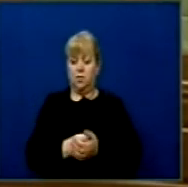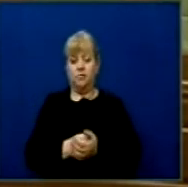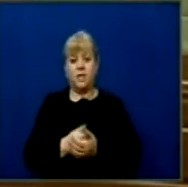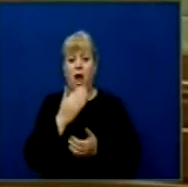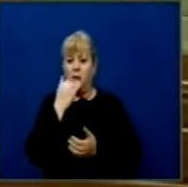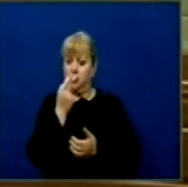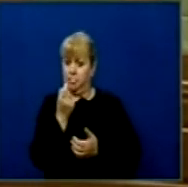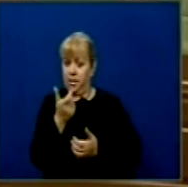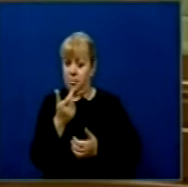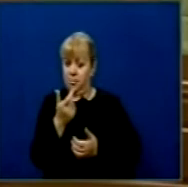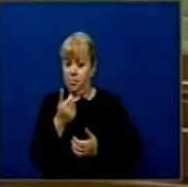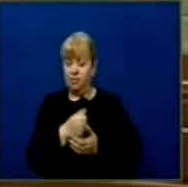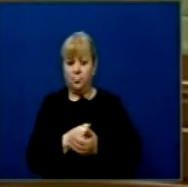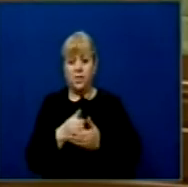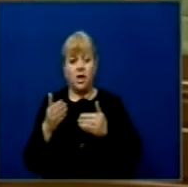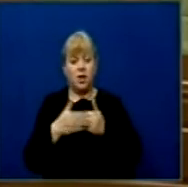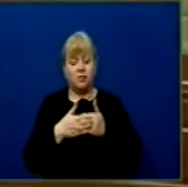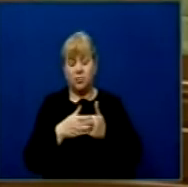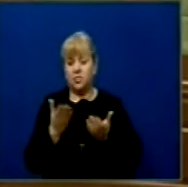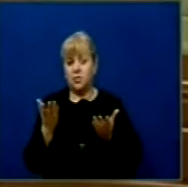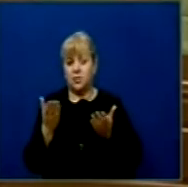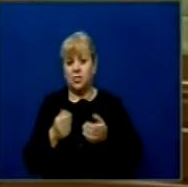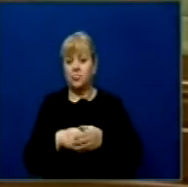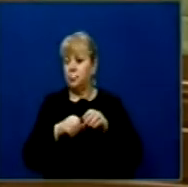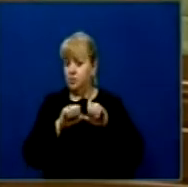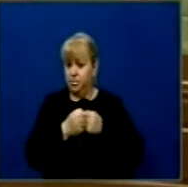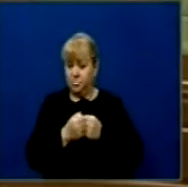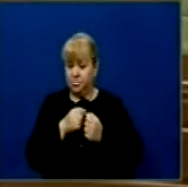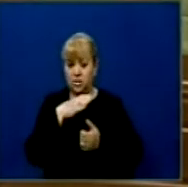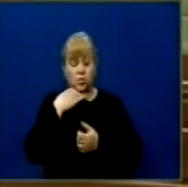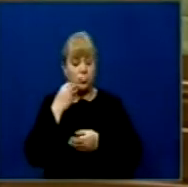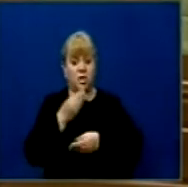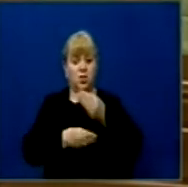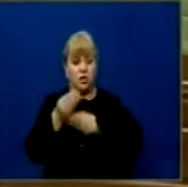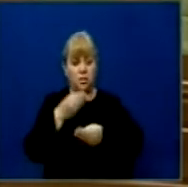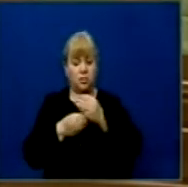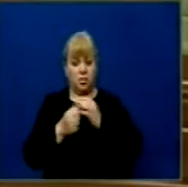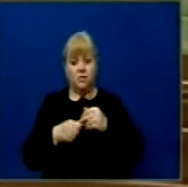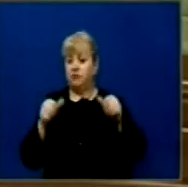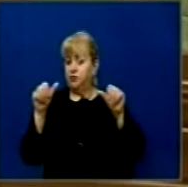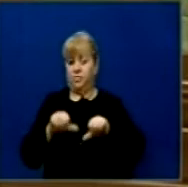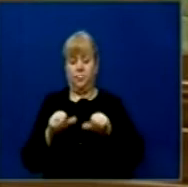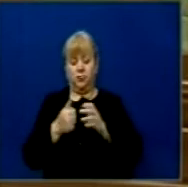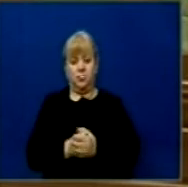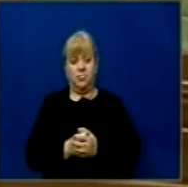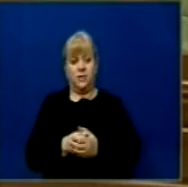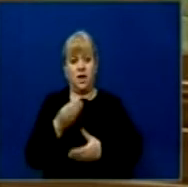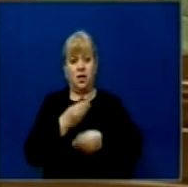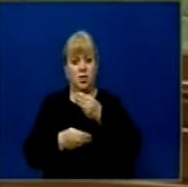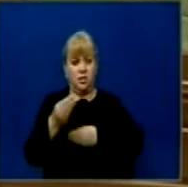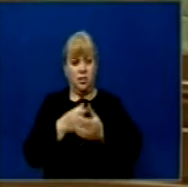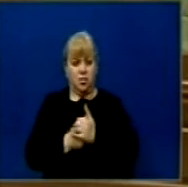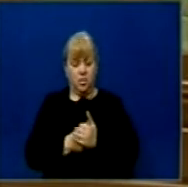pak. Që nënkupton se po ofrohemi më shumë. Edhe po dëmtohemi më shumë. Pra rritja ekonomike po na përkthehet në dëm ekonomik